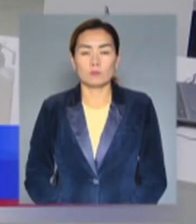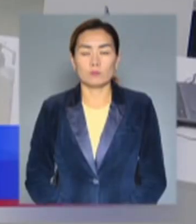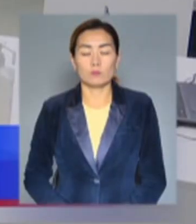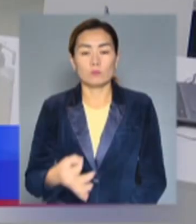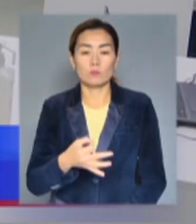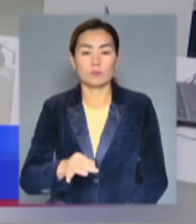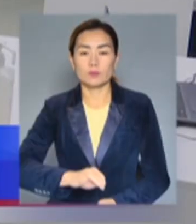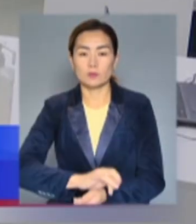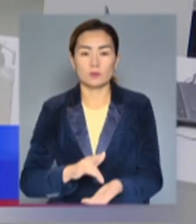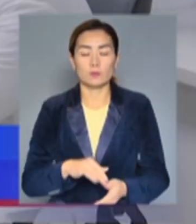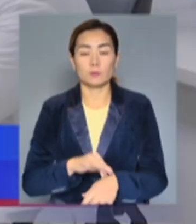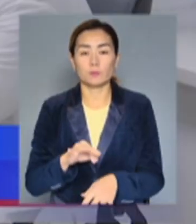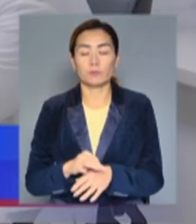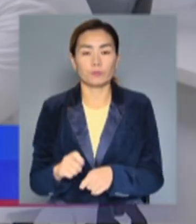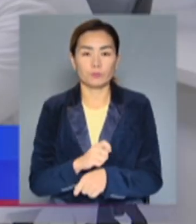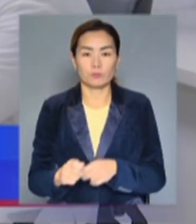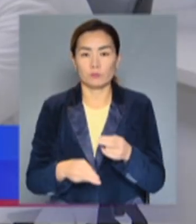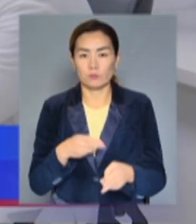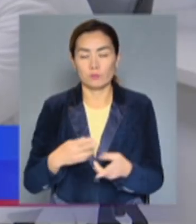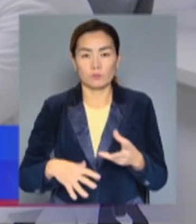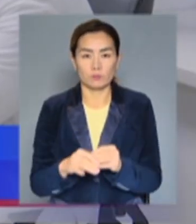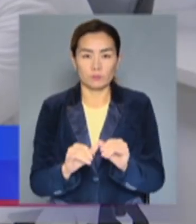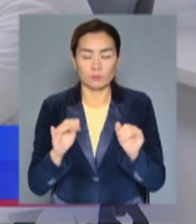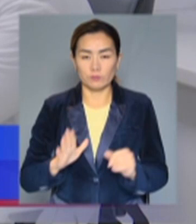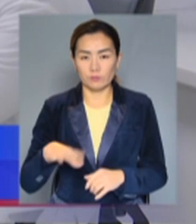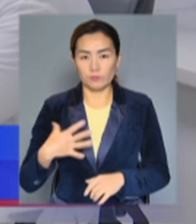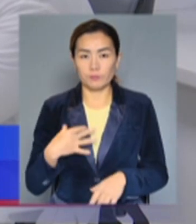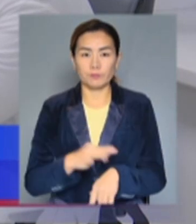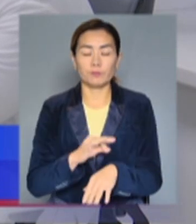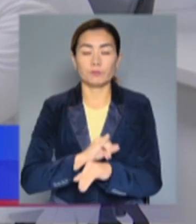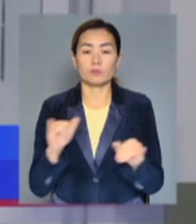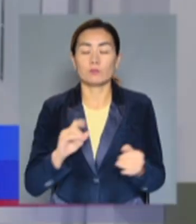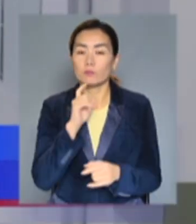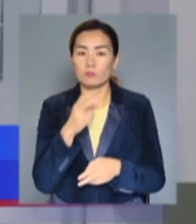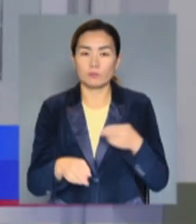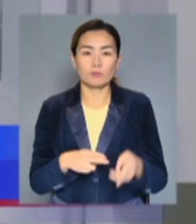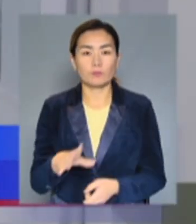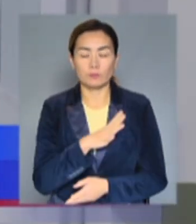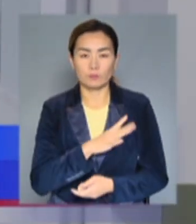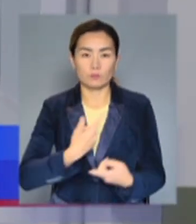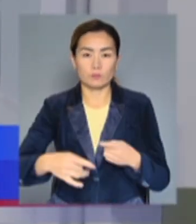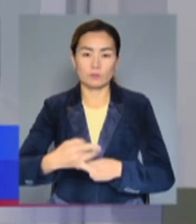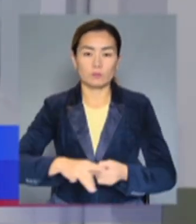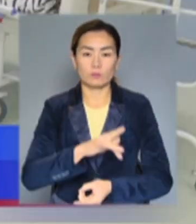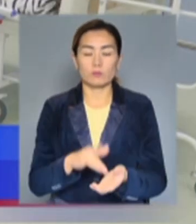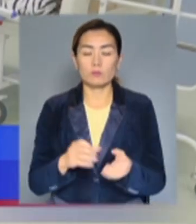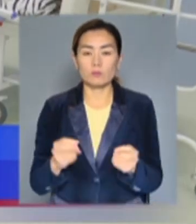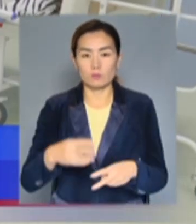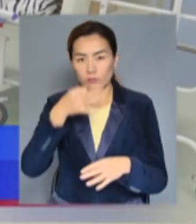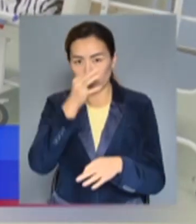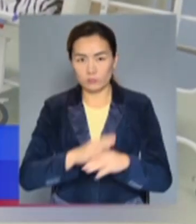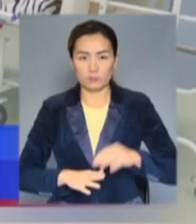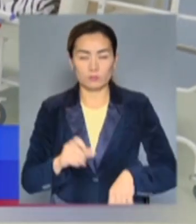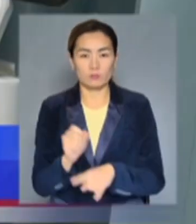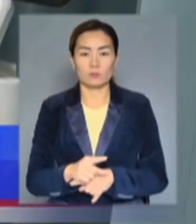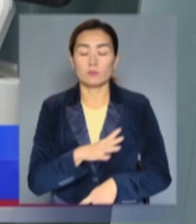Енді облыс орталығында науқастарға жасалатын операциялардың сан артат. Бұрын сырқаулар күрделі оталарды жасатуға өзге өңірлерге ағылып, білікті